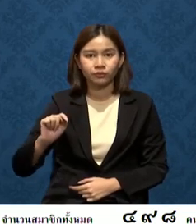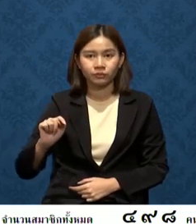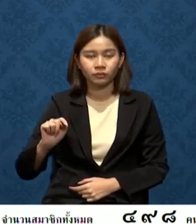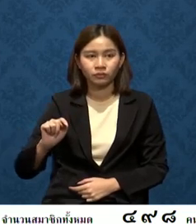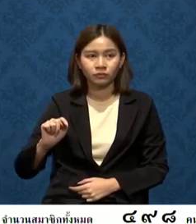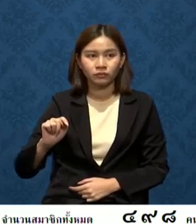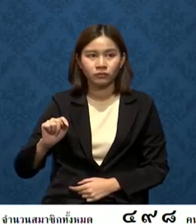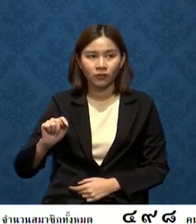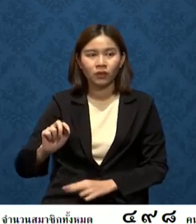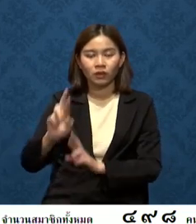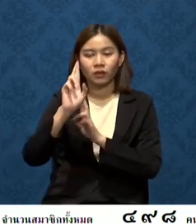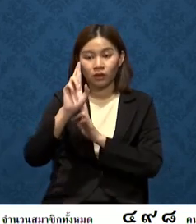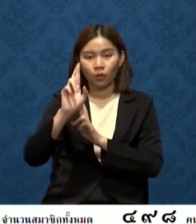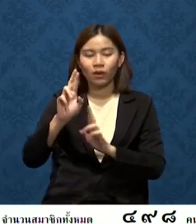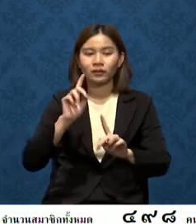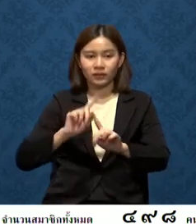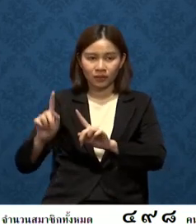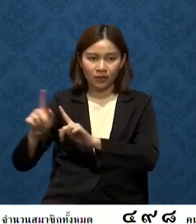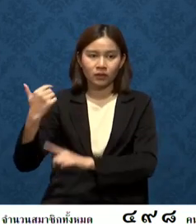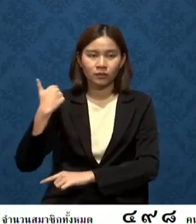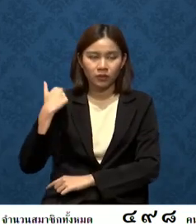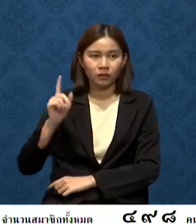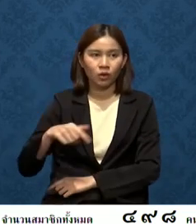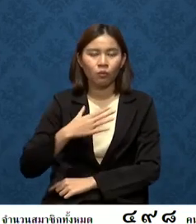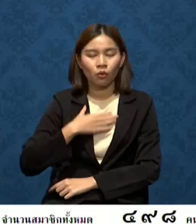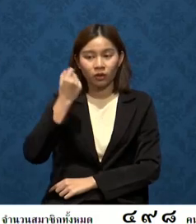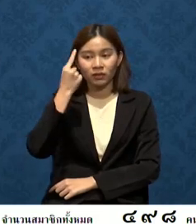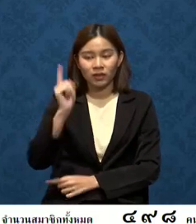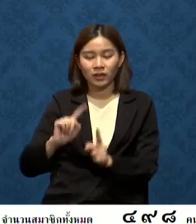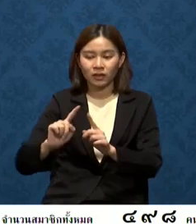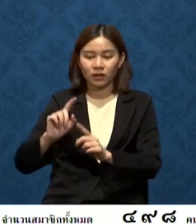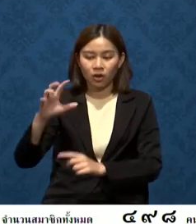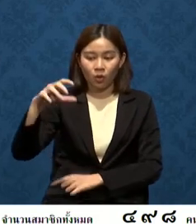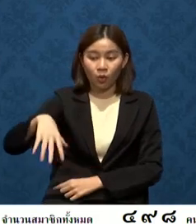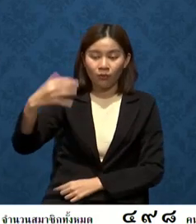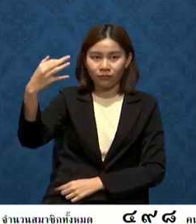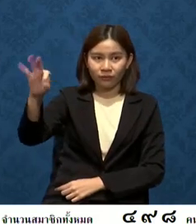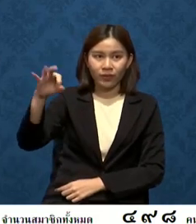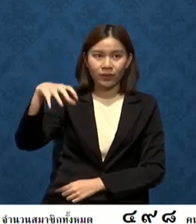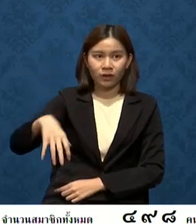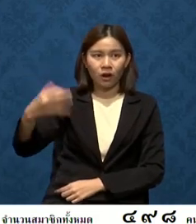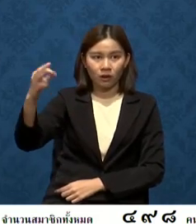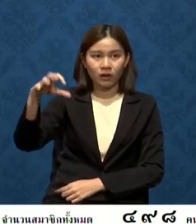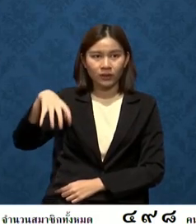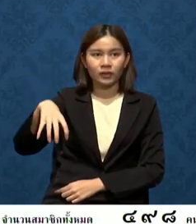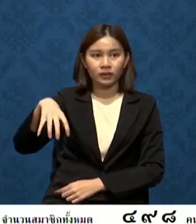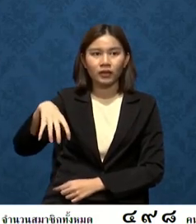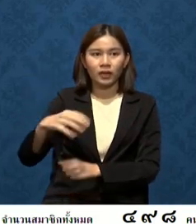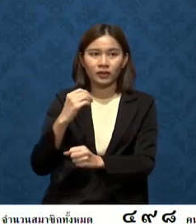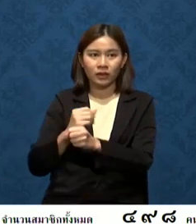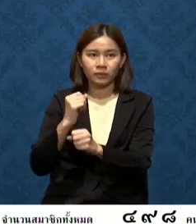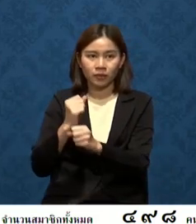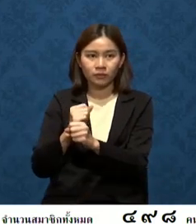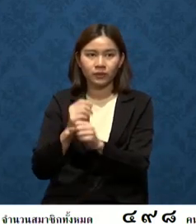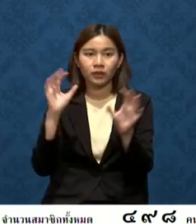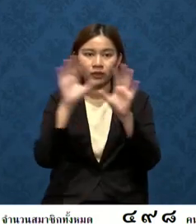ระมัดระวังในเรื่องเหล่านี้ด้วยนะครับผมเข้าใจว่าองค์กรอิสระเนี่ย ควรที่จะได้ดำเนินการในลักษณะ